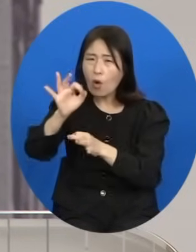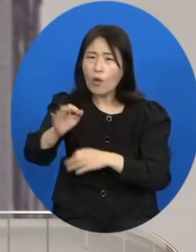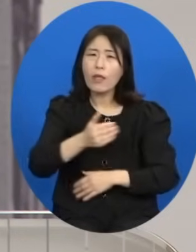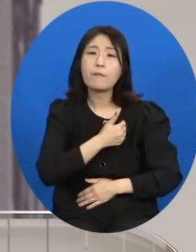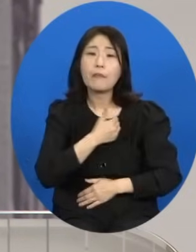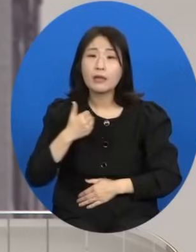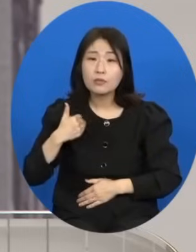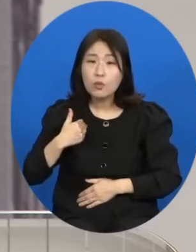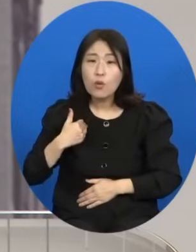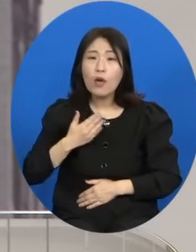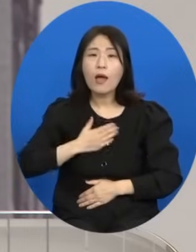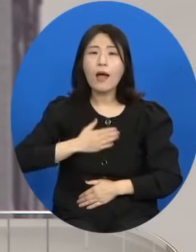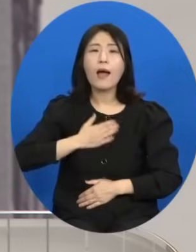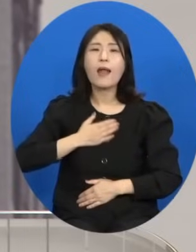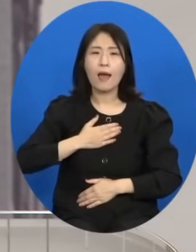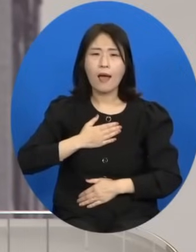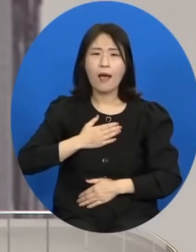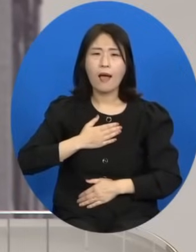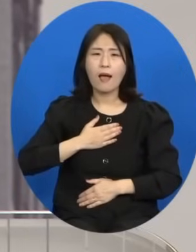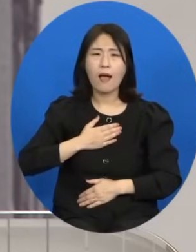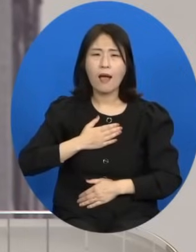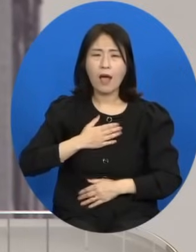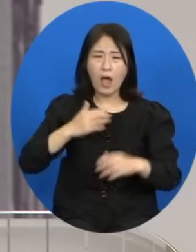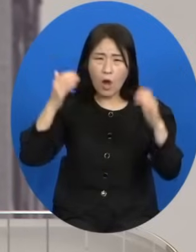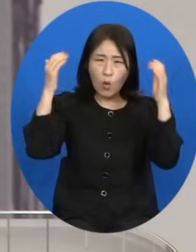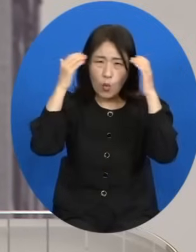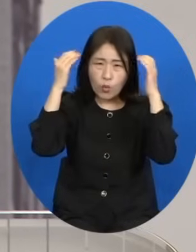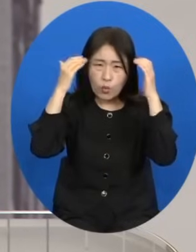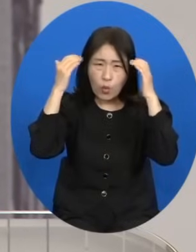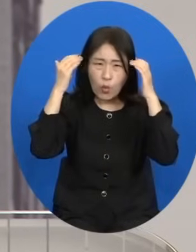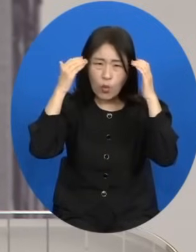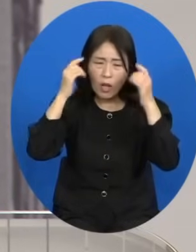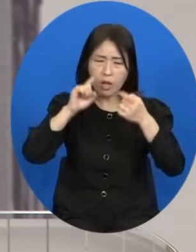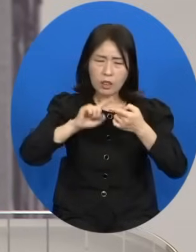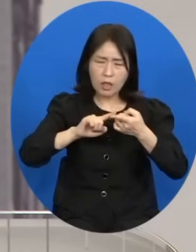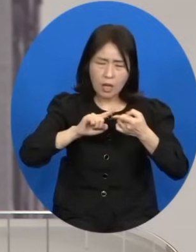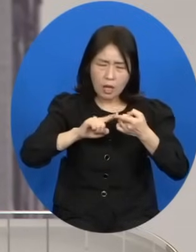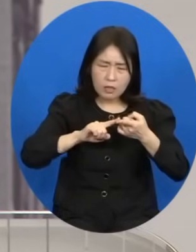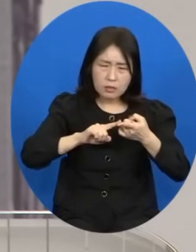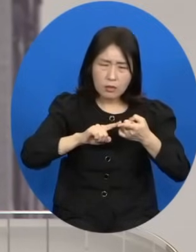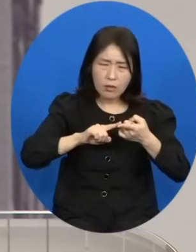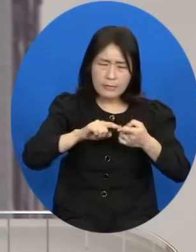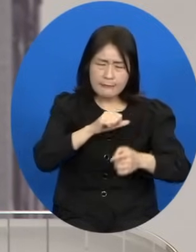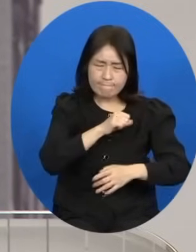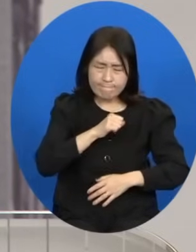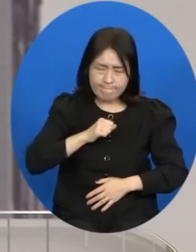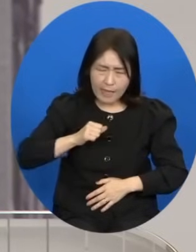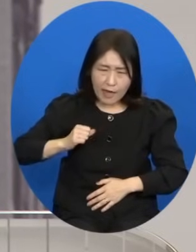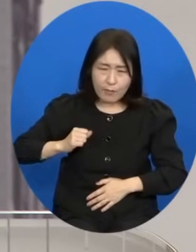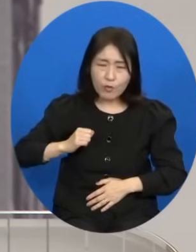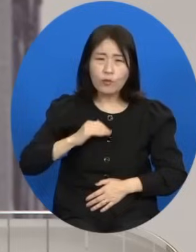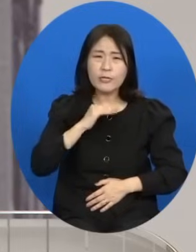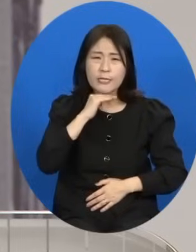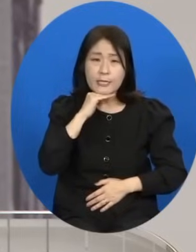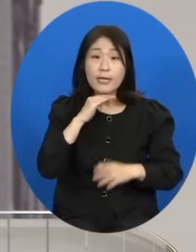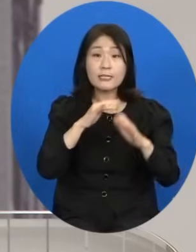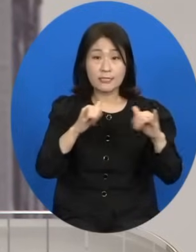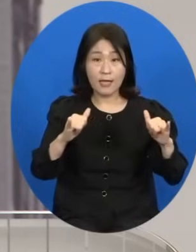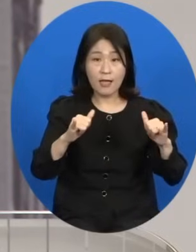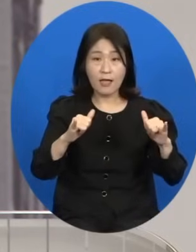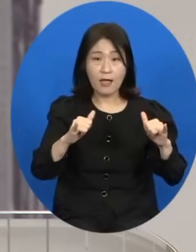알기에 고통과 고난을 기꺼이 기다리며 감수하는 것이 인내하는 자입니다 근데